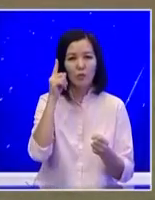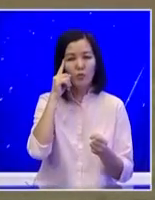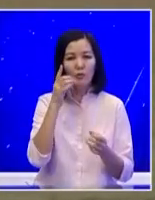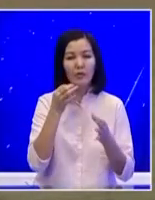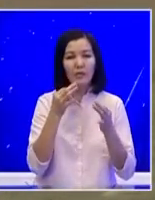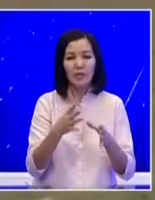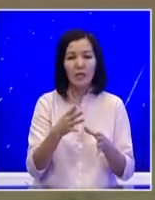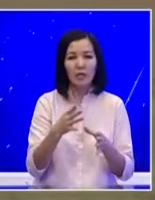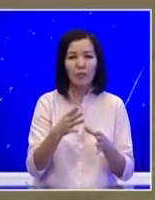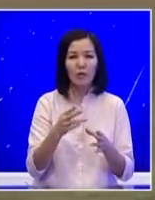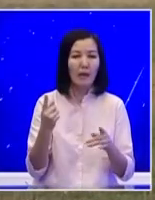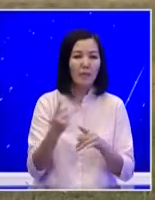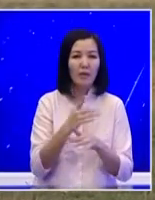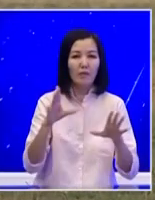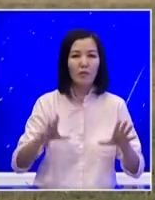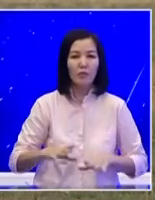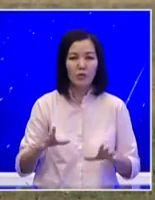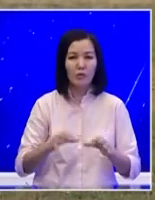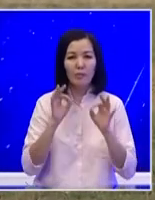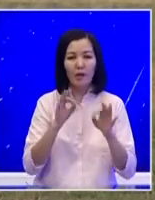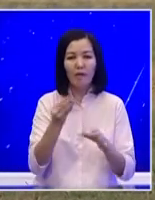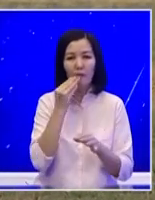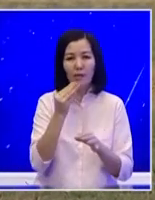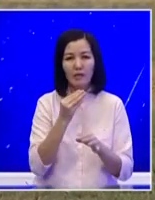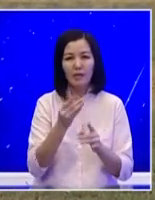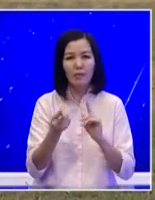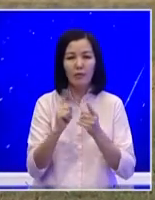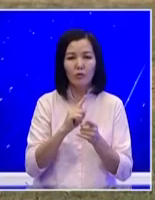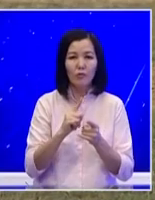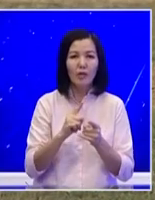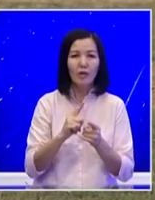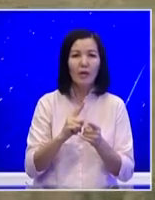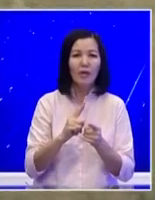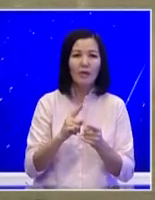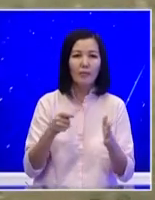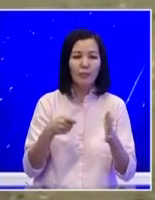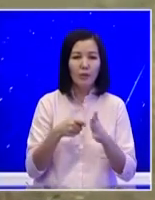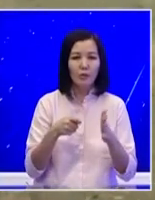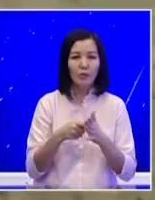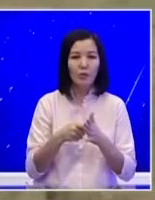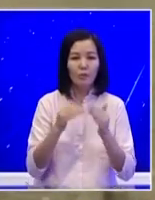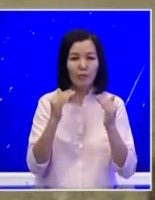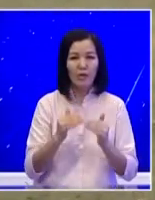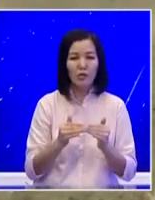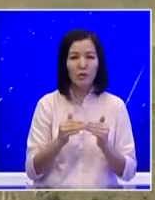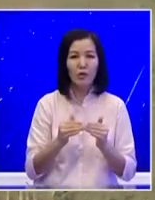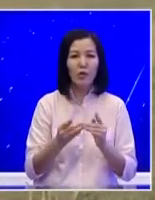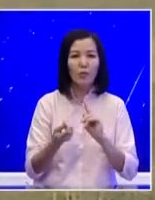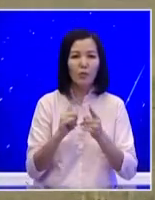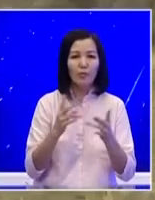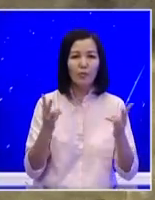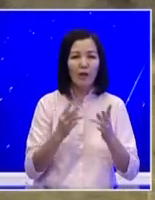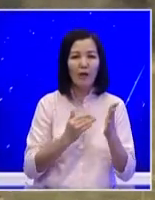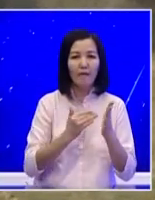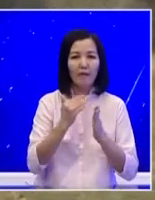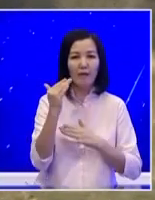прост. В первую очередь лошади должны правильно питаться, перейти на иной рацион. Давать пищу значительно меньше, но переходить нужно плавно,